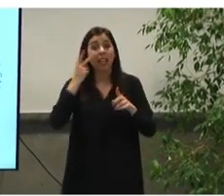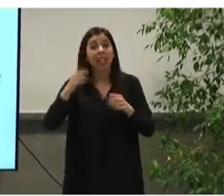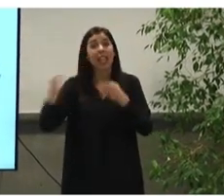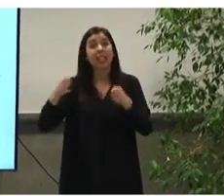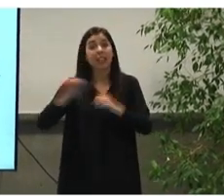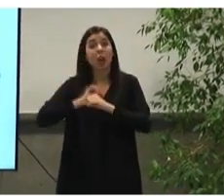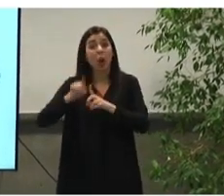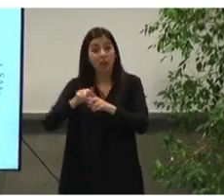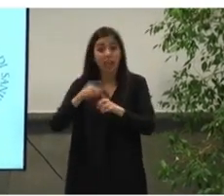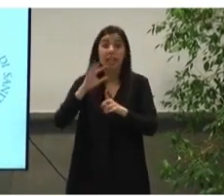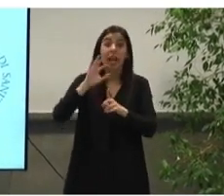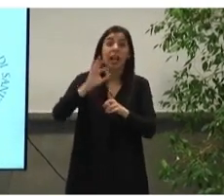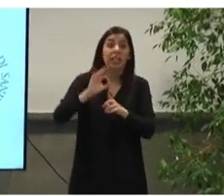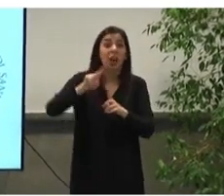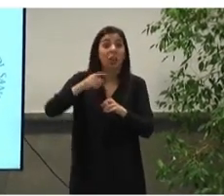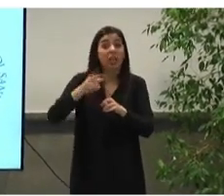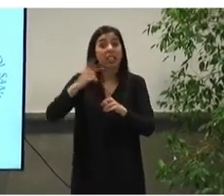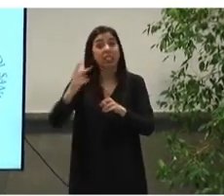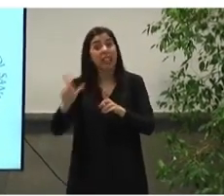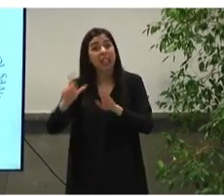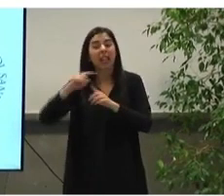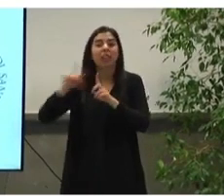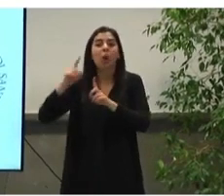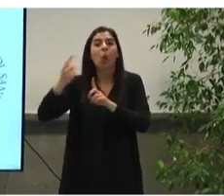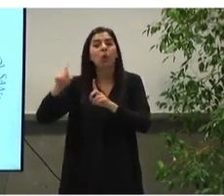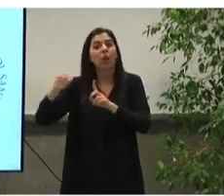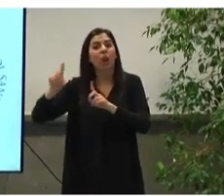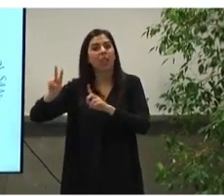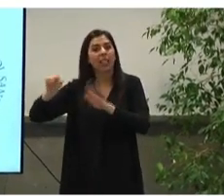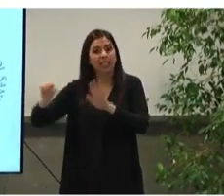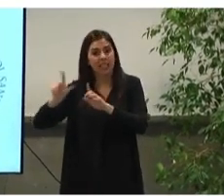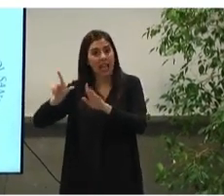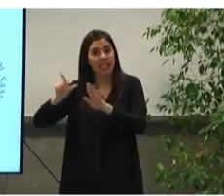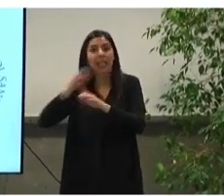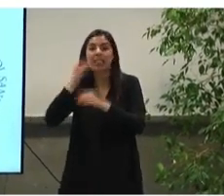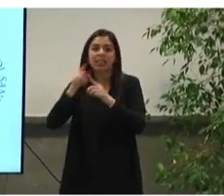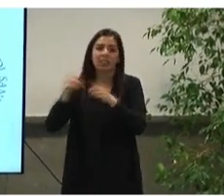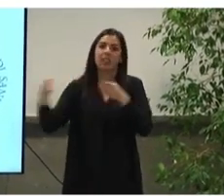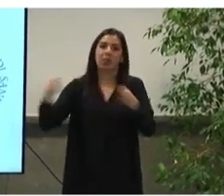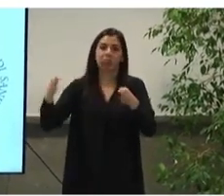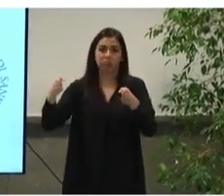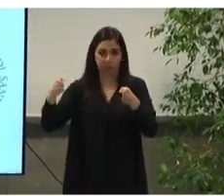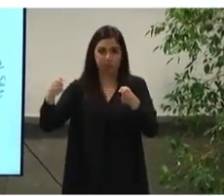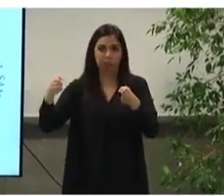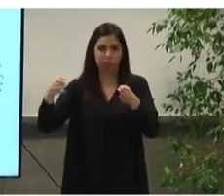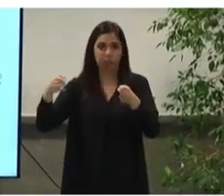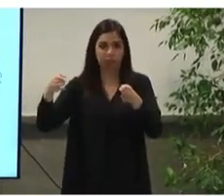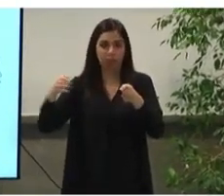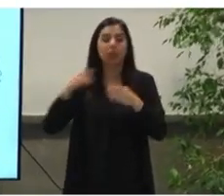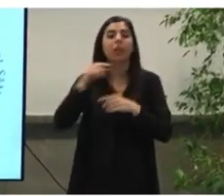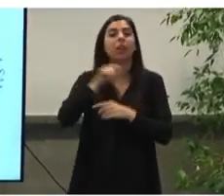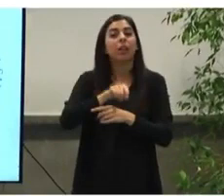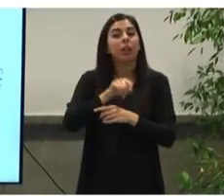a 1,07. Per il resto, per tutte le altre regioni, siamo abbondantemente sotto soglia, e